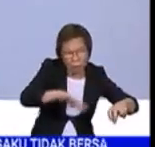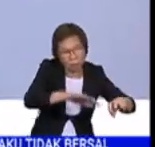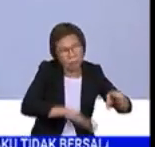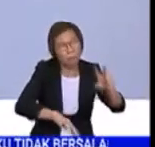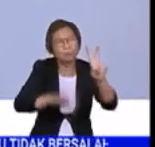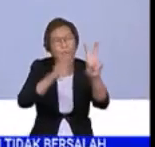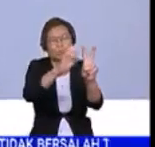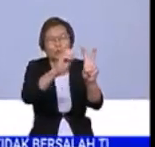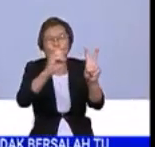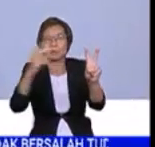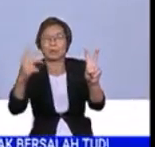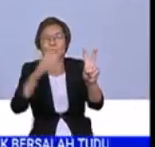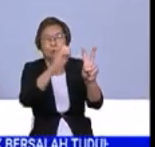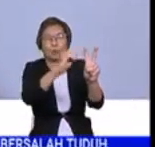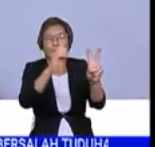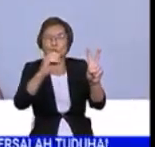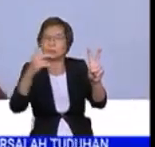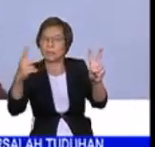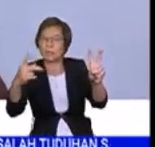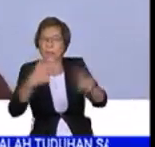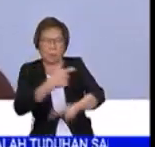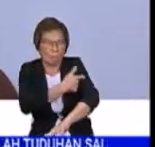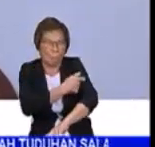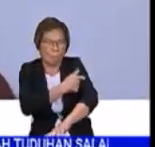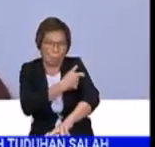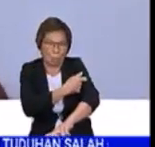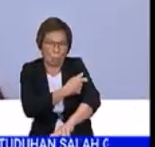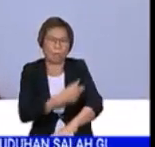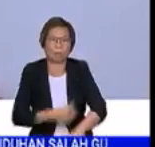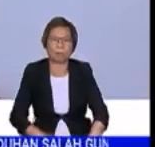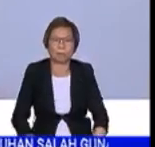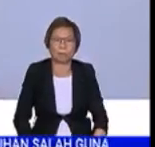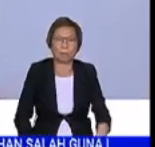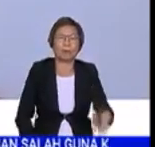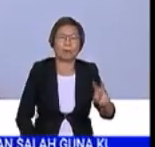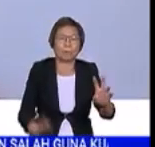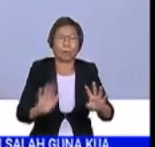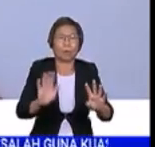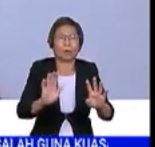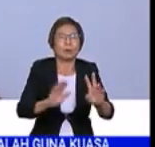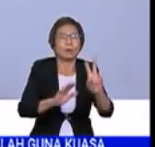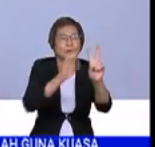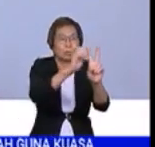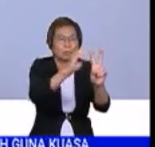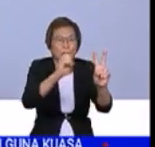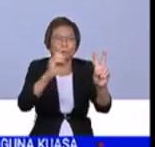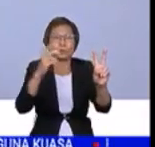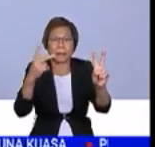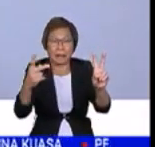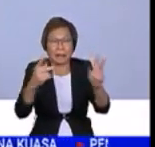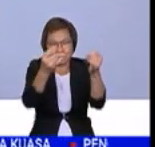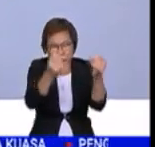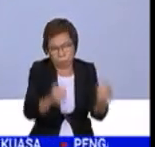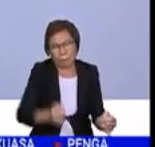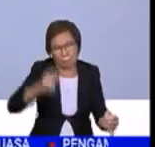200,000 doses ataupun bukan doses lah, 200,000 individu yang